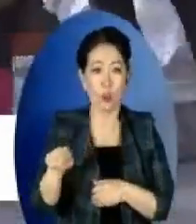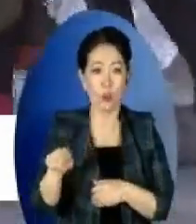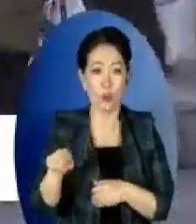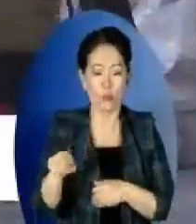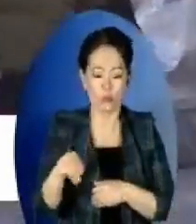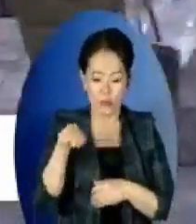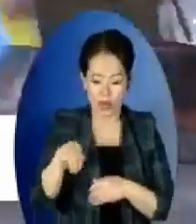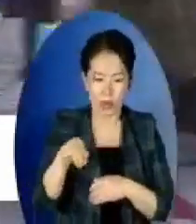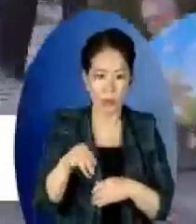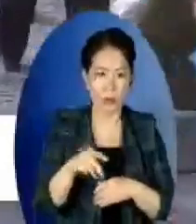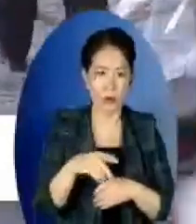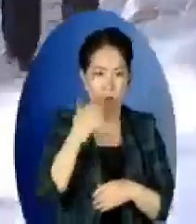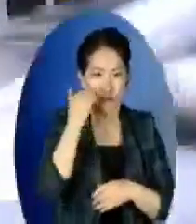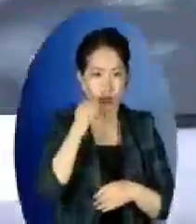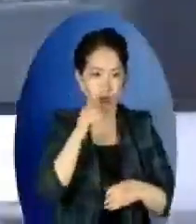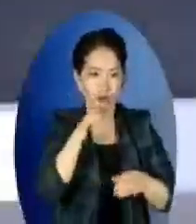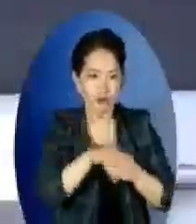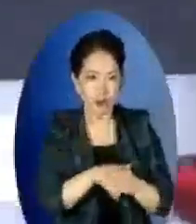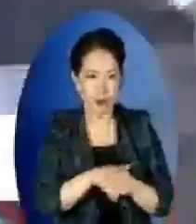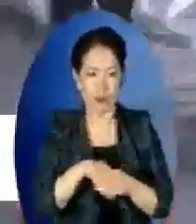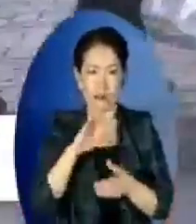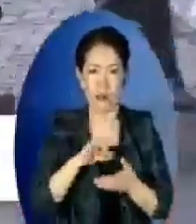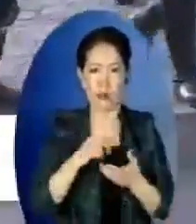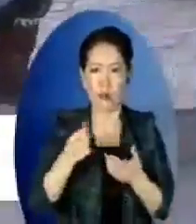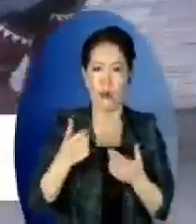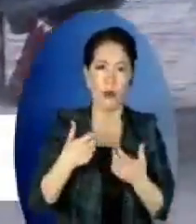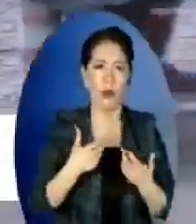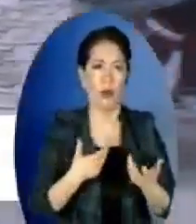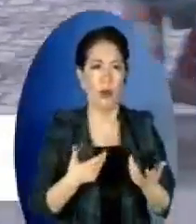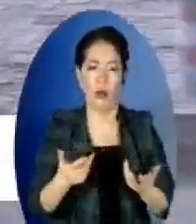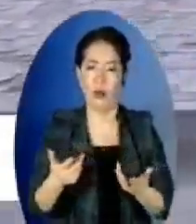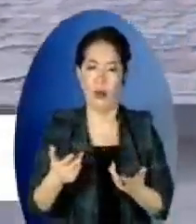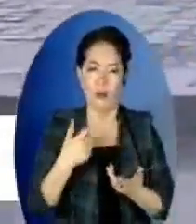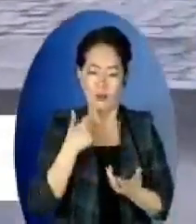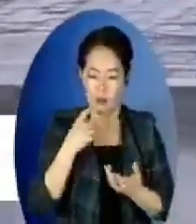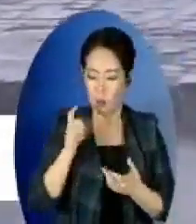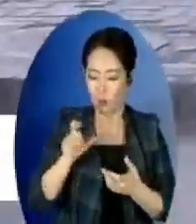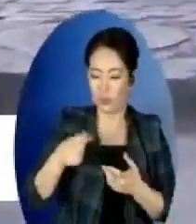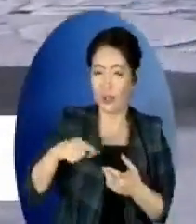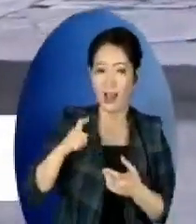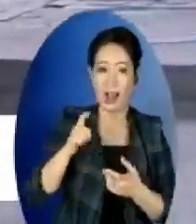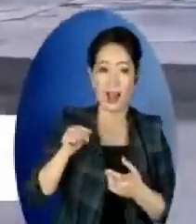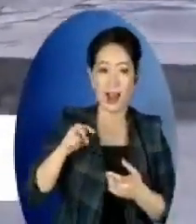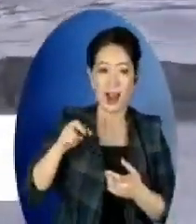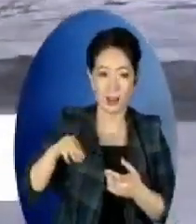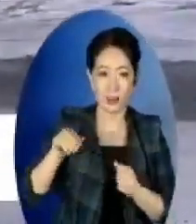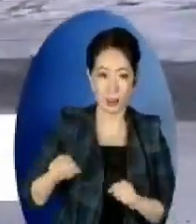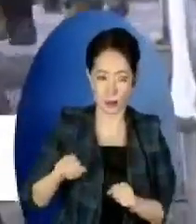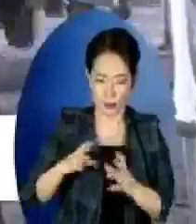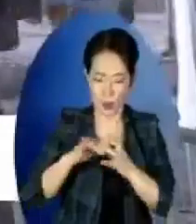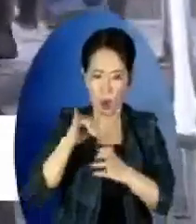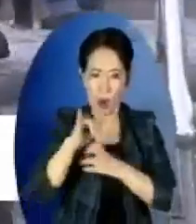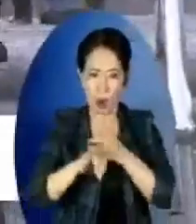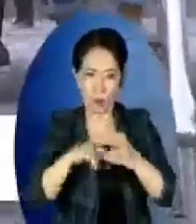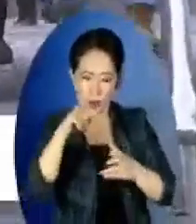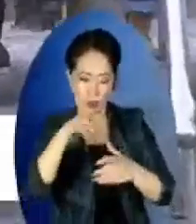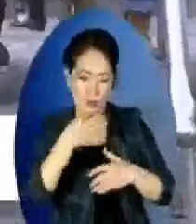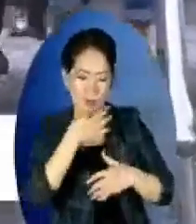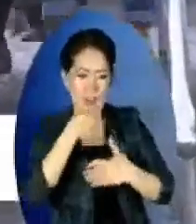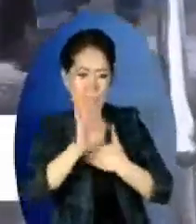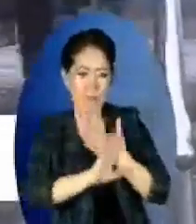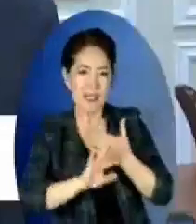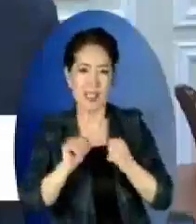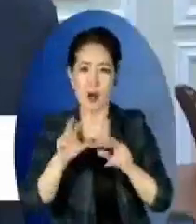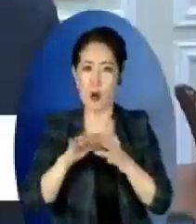Харин манай тэтгэврт гарсан бол санхүүгийн хувьд бусдаас хараат болох магадлал илүү өндөр байна. олон улсад ийм эрсдэлт хэрхэн урьдчилан бэлтгэдэг